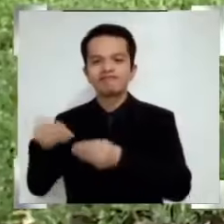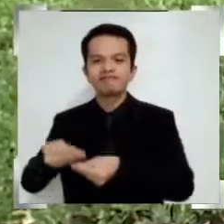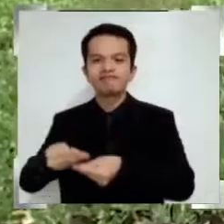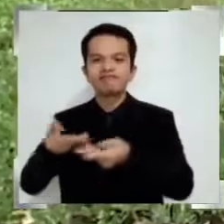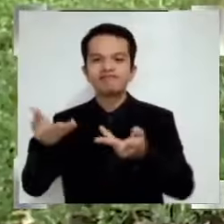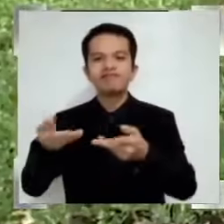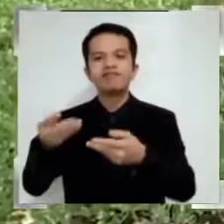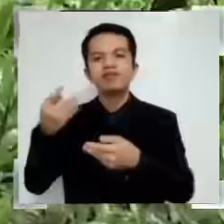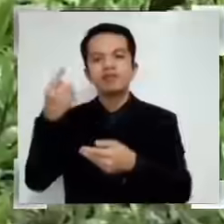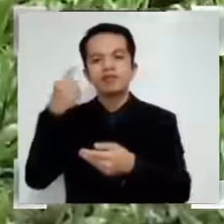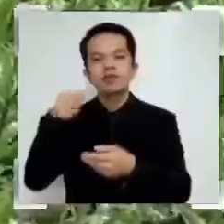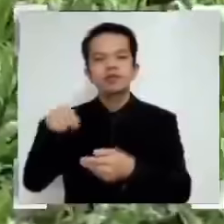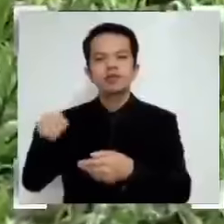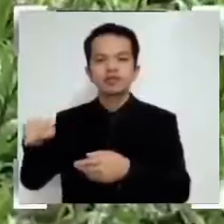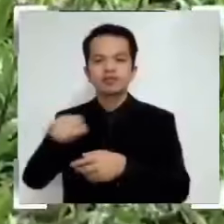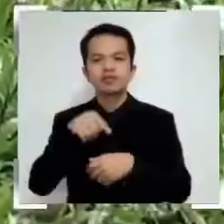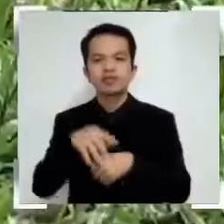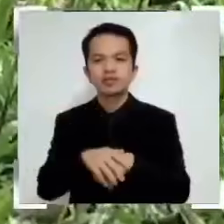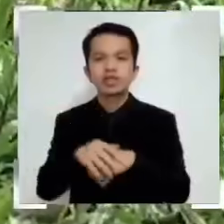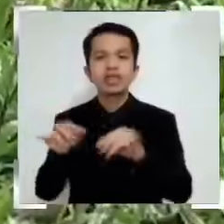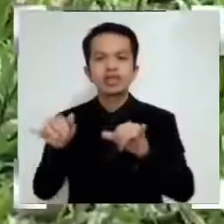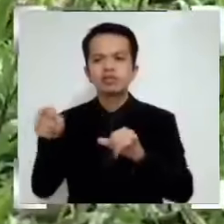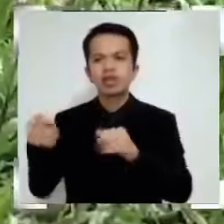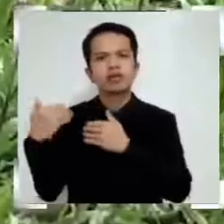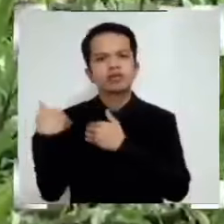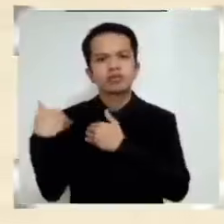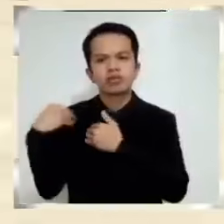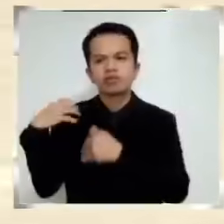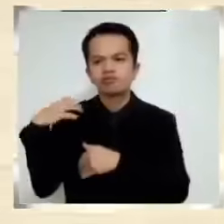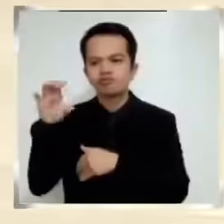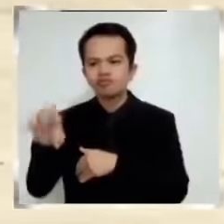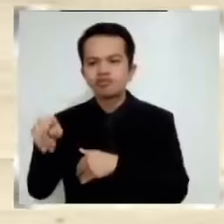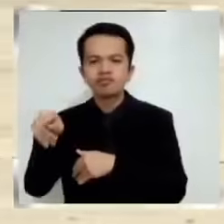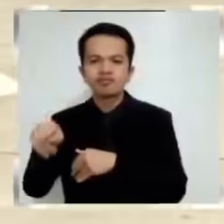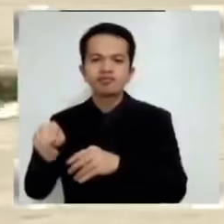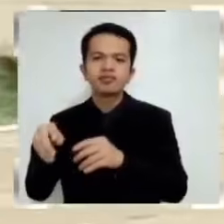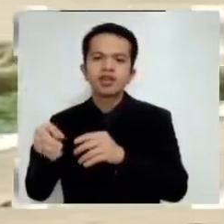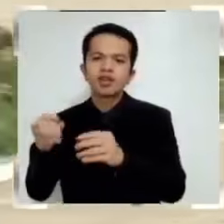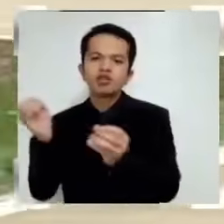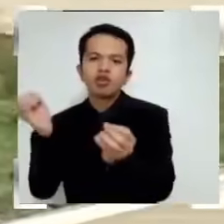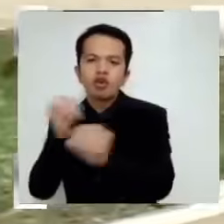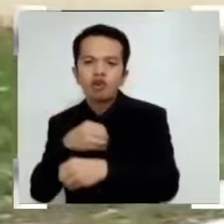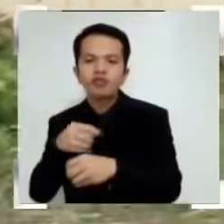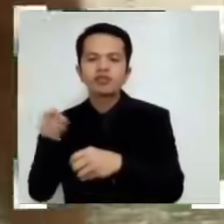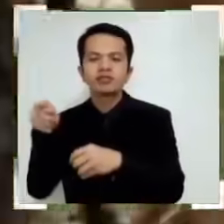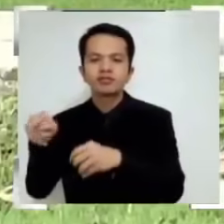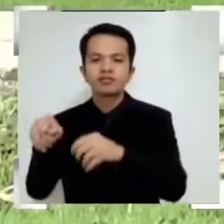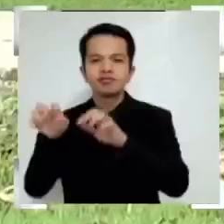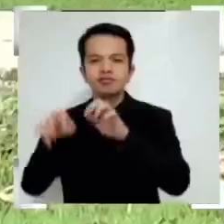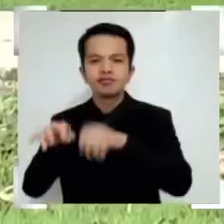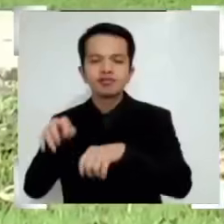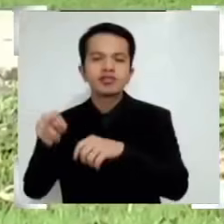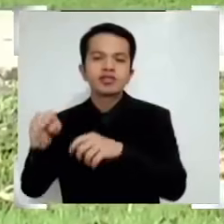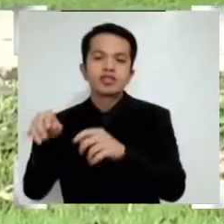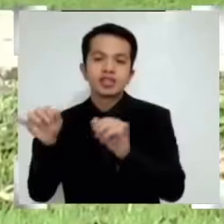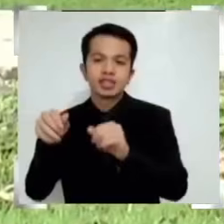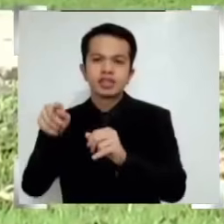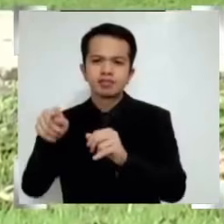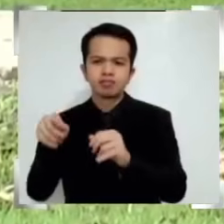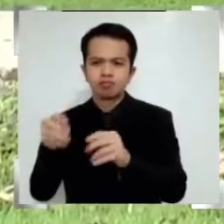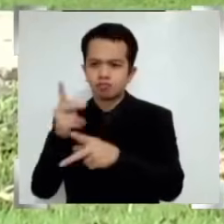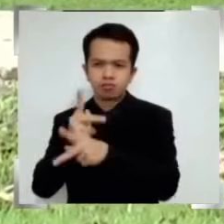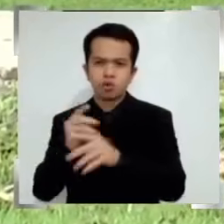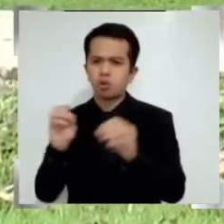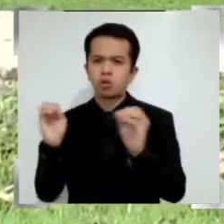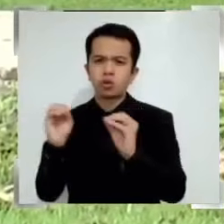rin silang matoka sa paglilinis o ma-assign sa opisina. Madalas walang bantay ang mga minimum inmate. Hindi naman nakakalabas sa mga